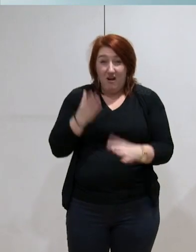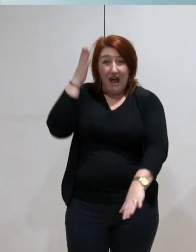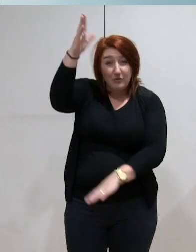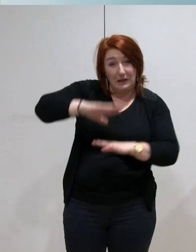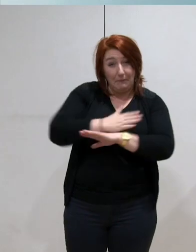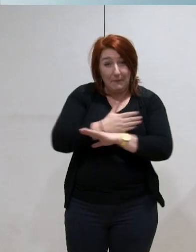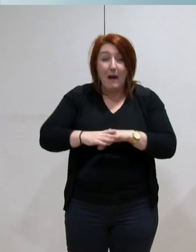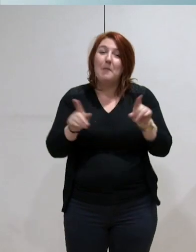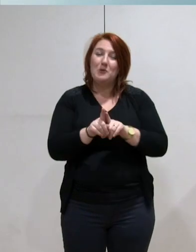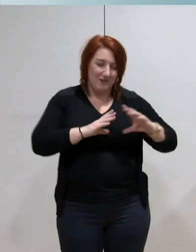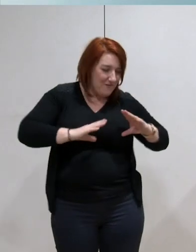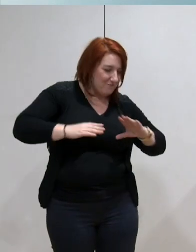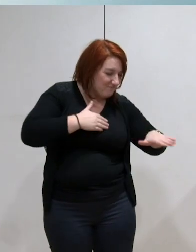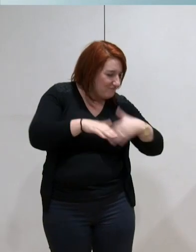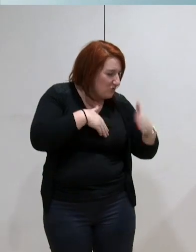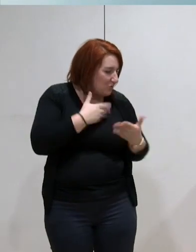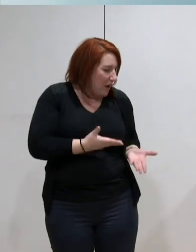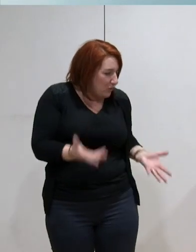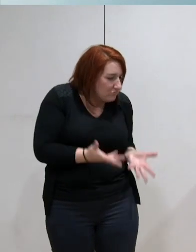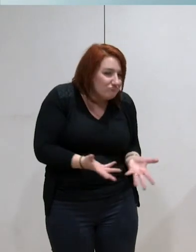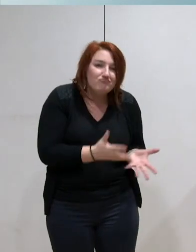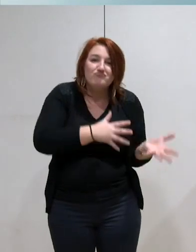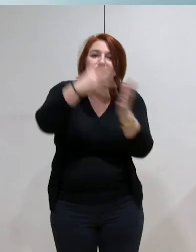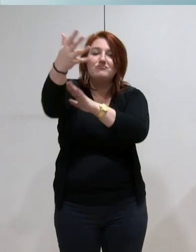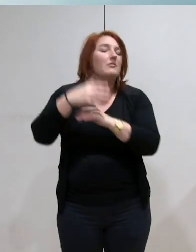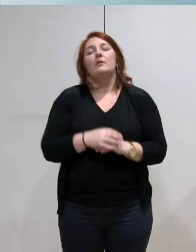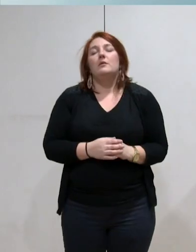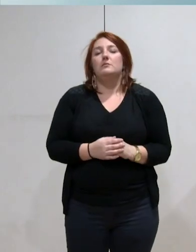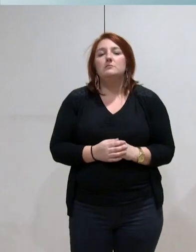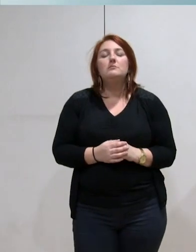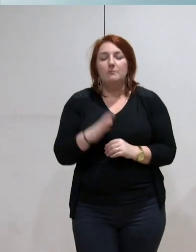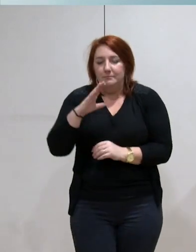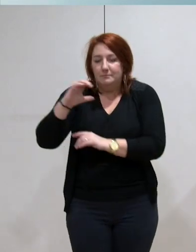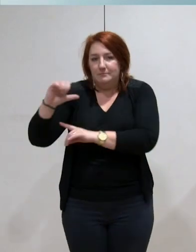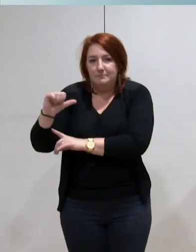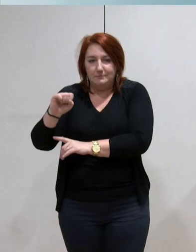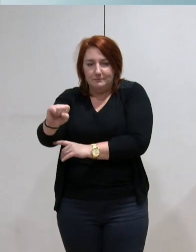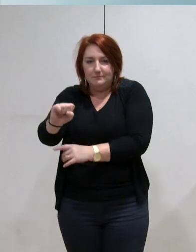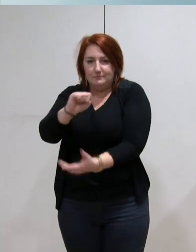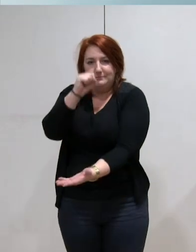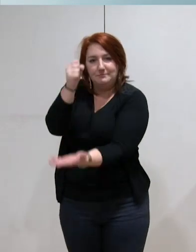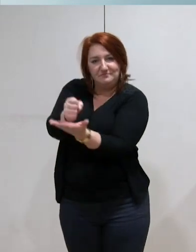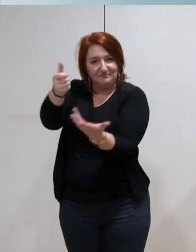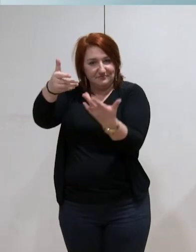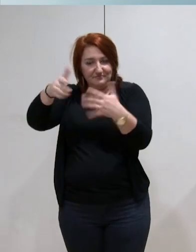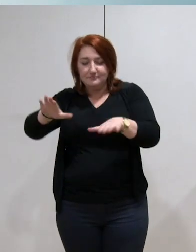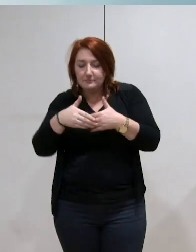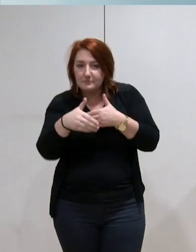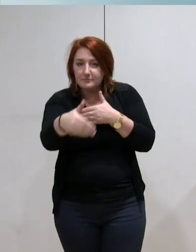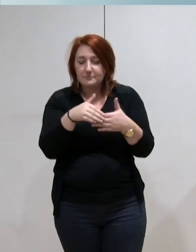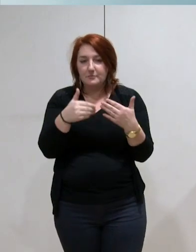l'avenir conformément au plan stratégique du CCS adopté pour l'année adopté l'année 2016 verra se